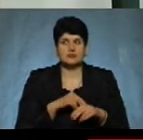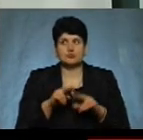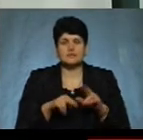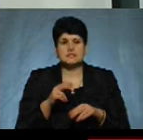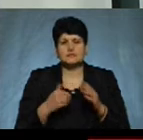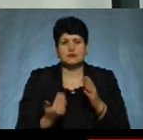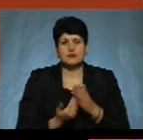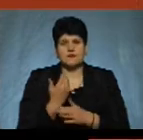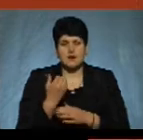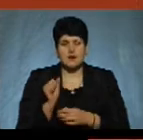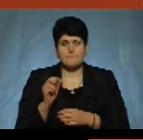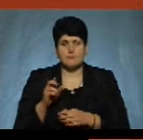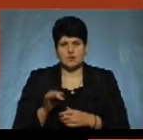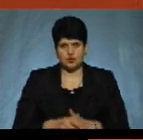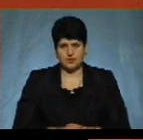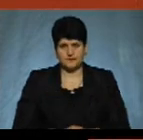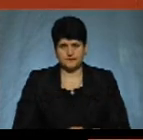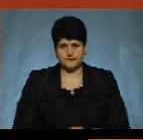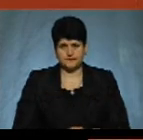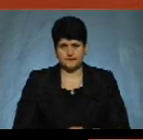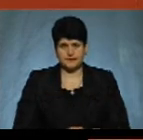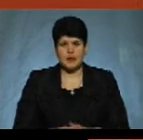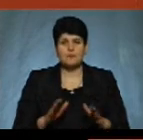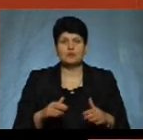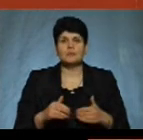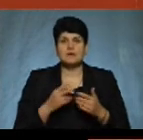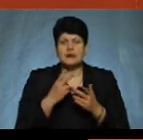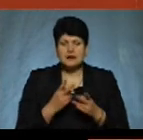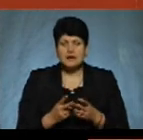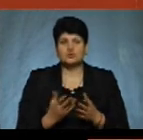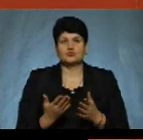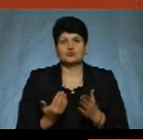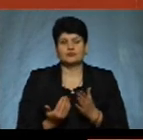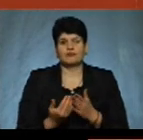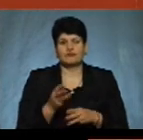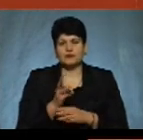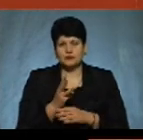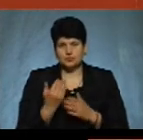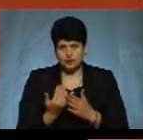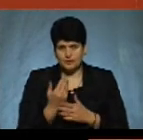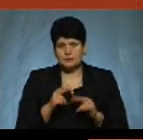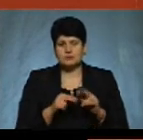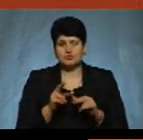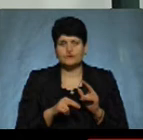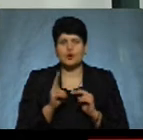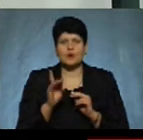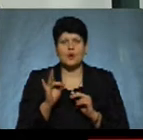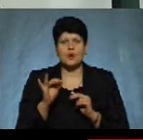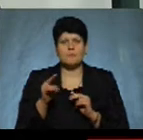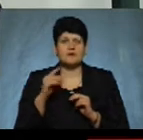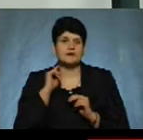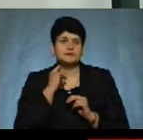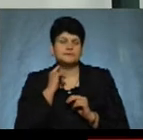амбулаторій. Я пропоную переглянути, в нас є відеоматеріал про першу амбулаторію, яка була збудована в Кропивницькій області, в